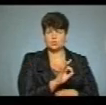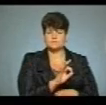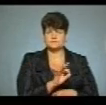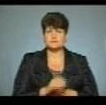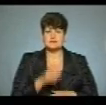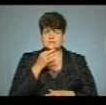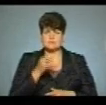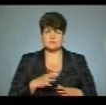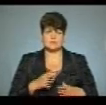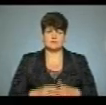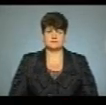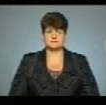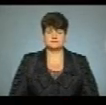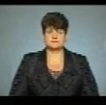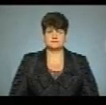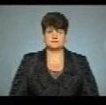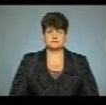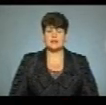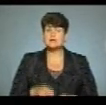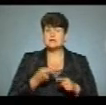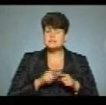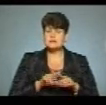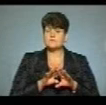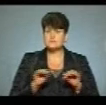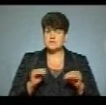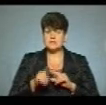розповів тренер Василь Івгеш. І на цьому у мене